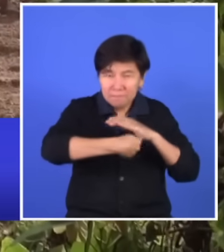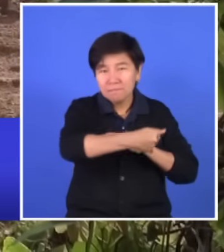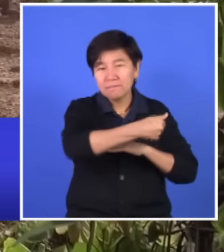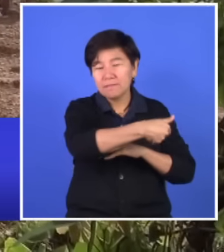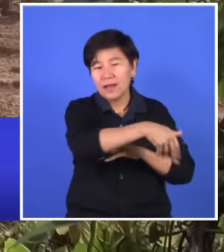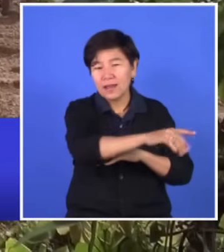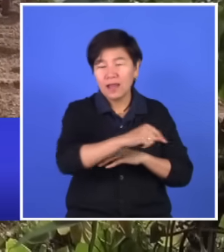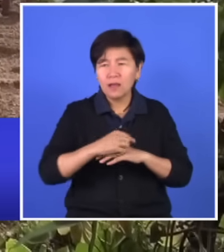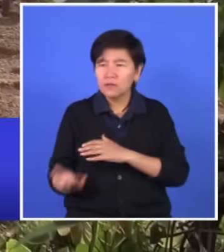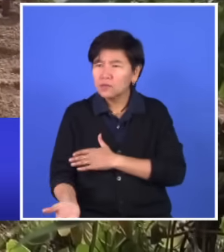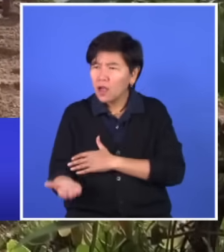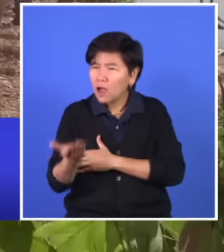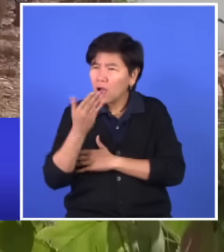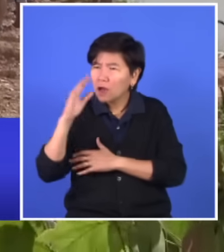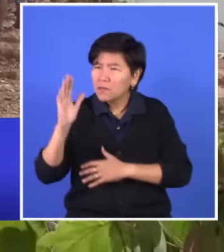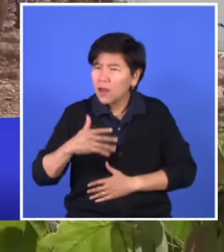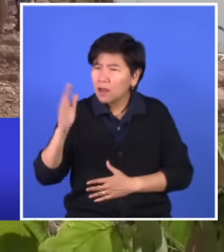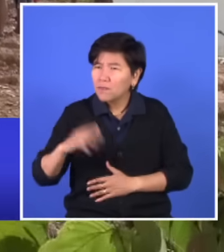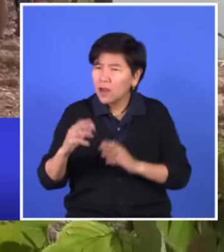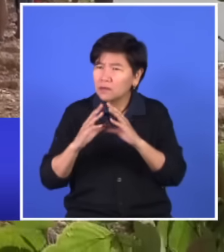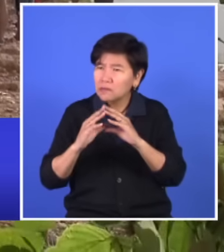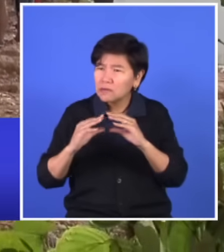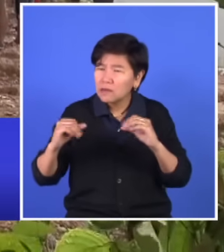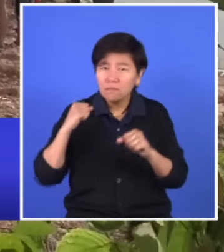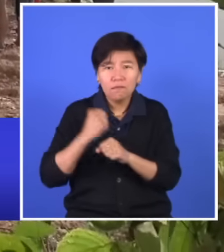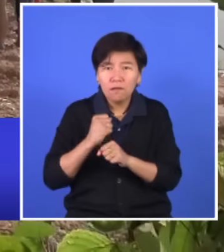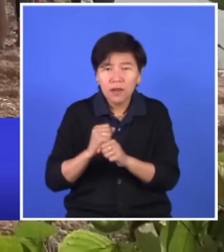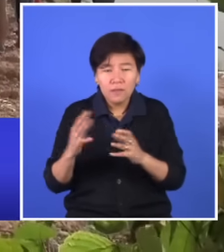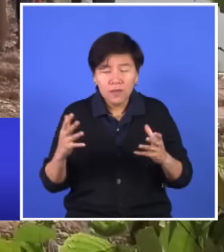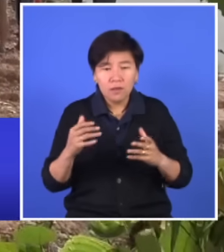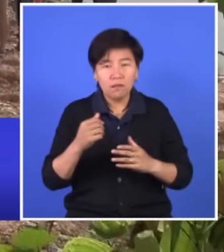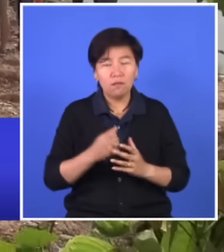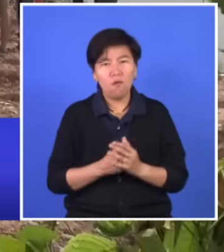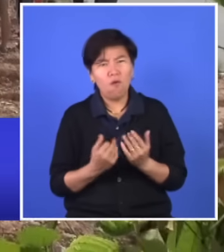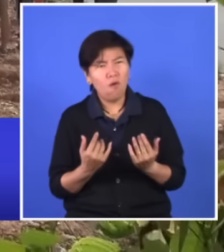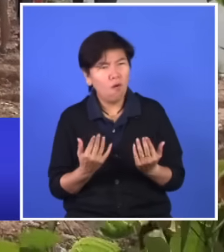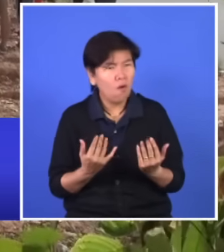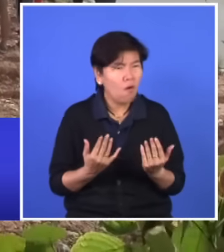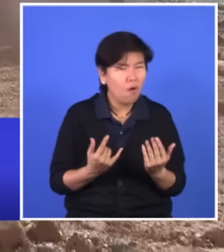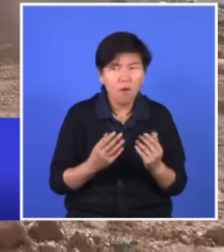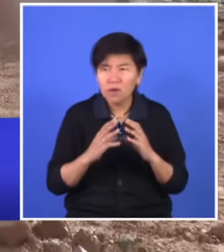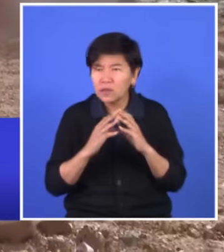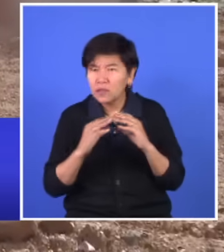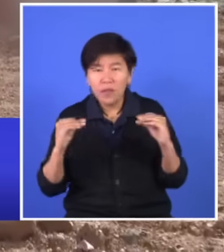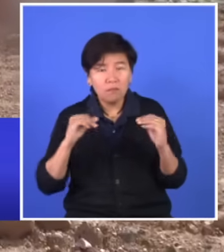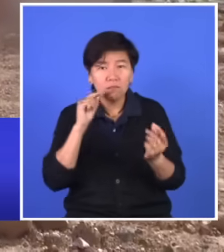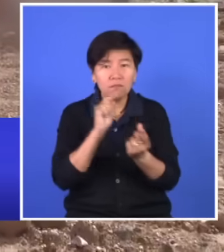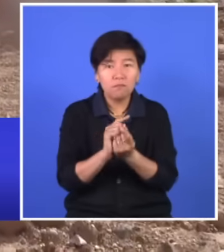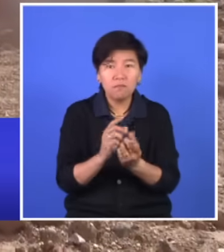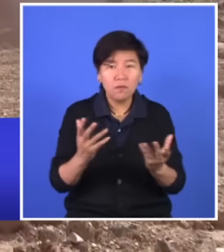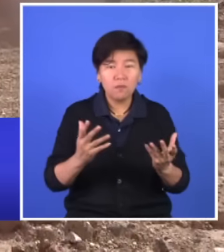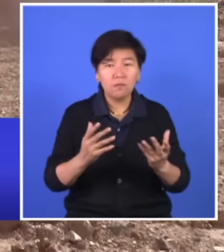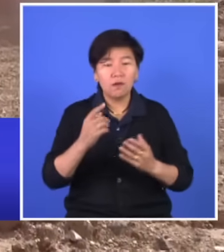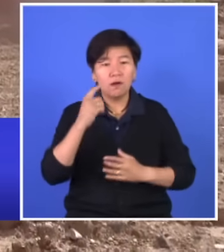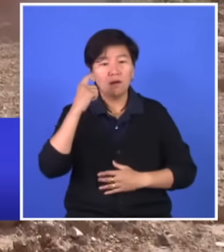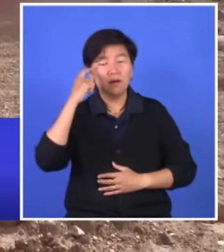ปลาหรือเปล่าหาเท่าไหร่ก็หาไม่พบนะคะเพราะว่าอยากจะพูดคุยนะเห็นว่าเออเกิดอะไรขึ้นหายไปนานไม่เจอตัดสิน